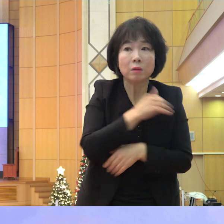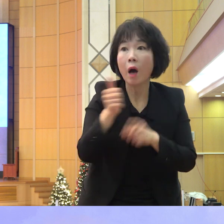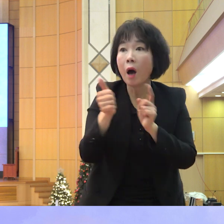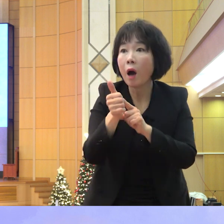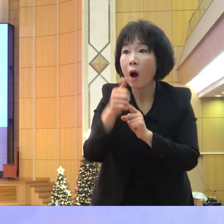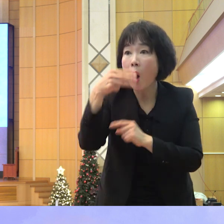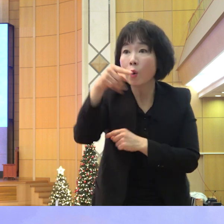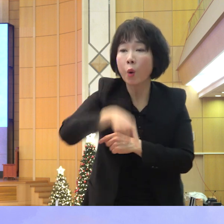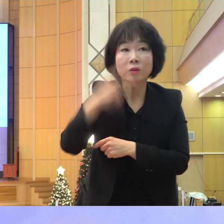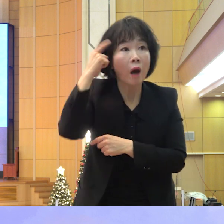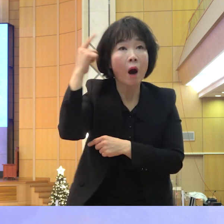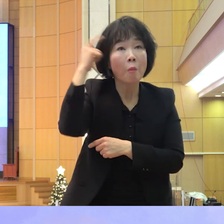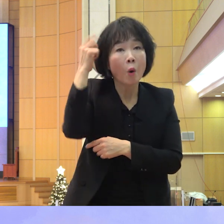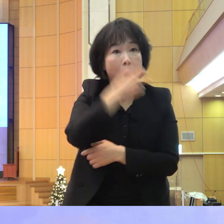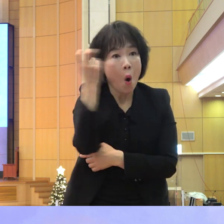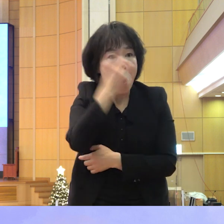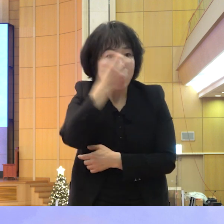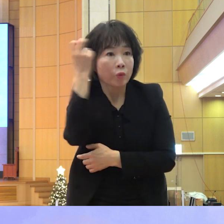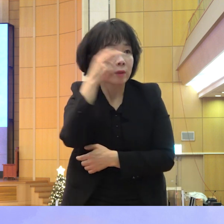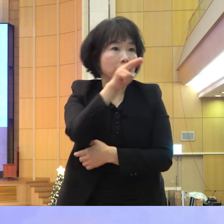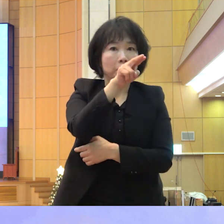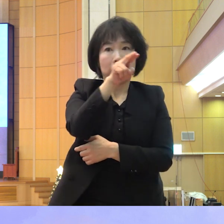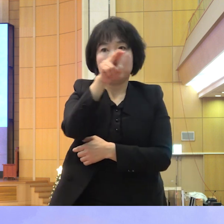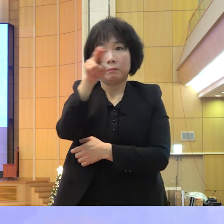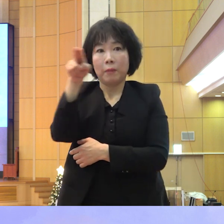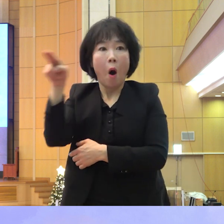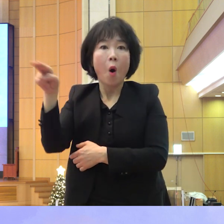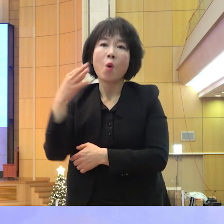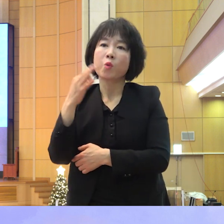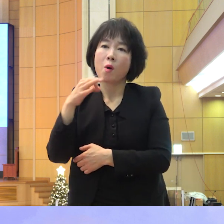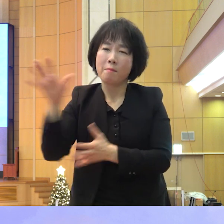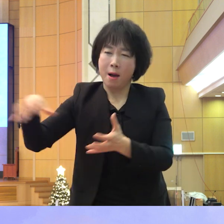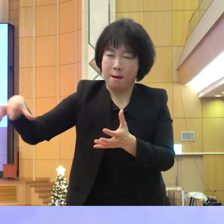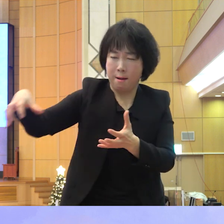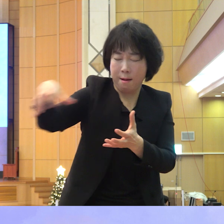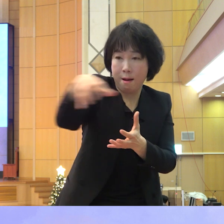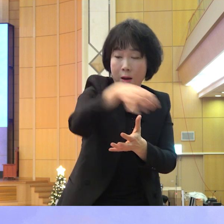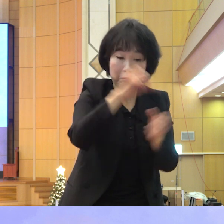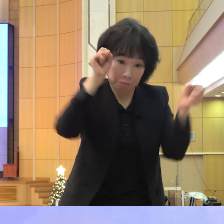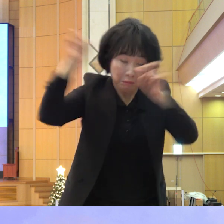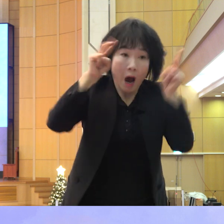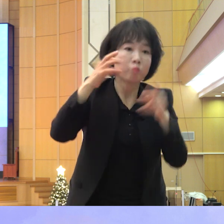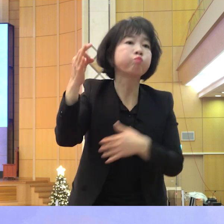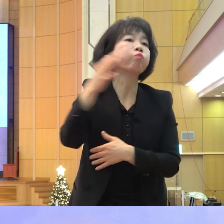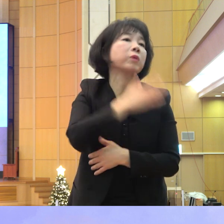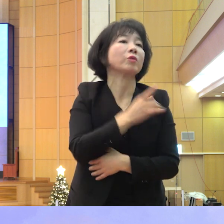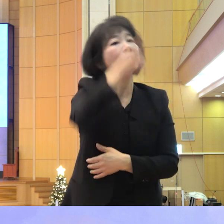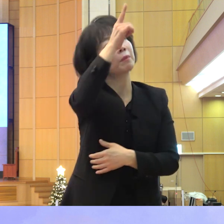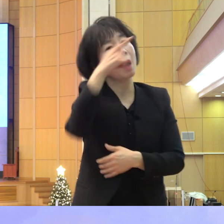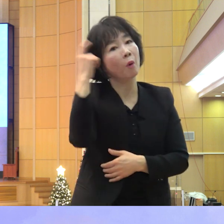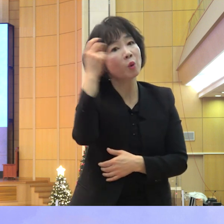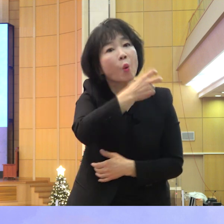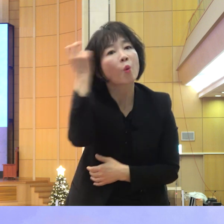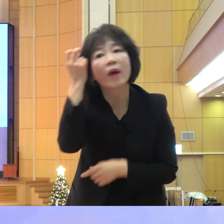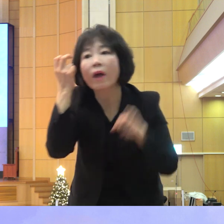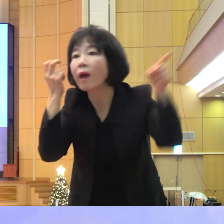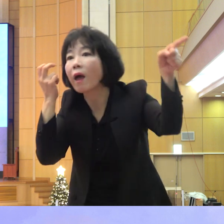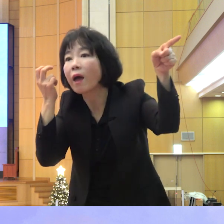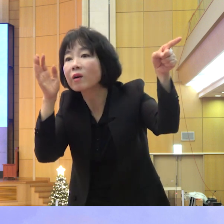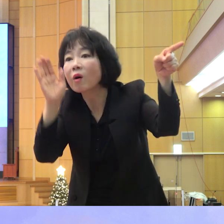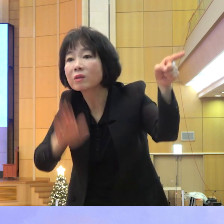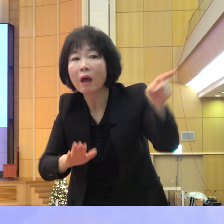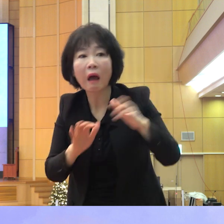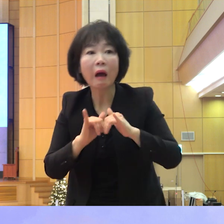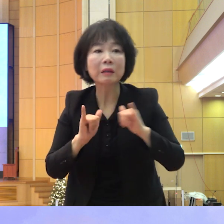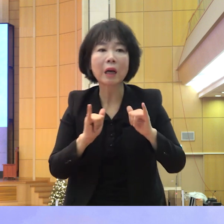사람이야. 뭔가 볼 줄 아는 사람이고 돈도 벌 줄 아는 사람이고 똑똑한 사람인데, 그건